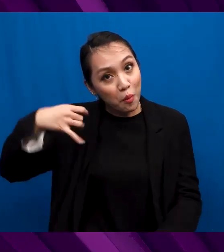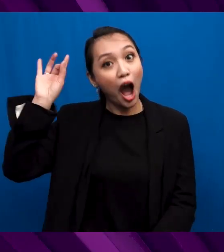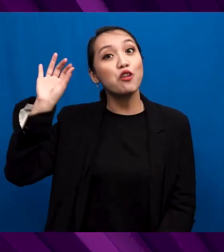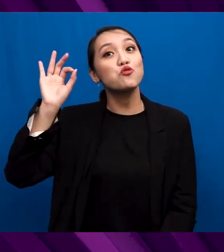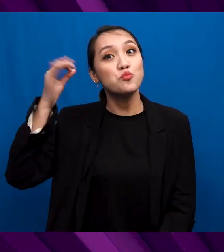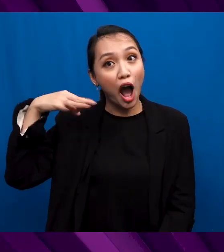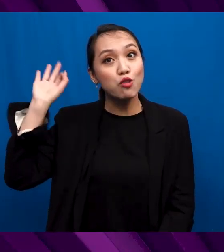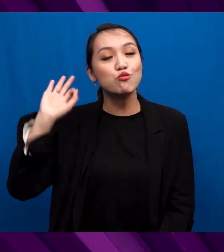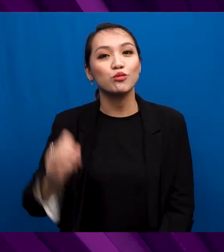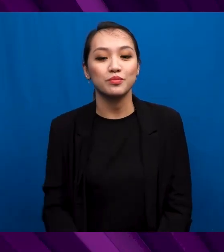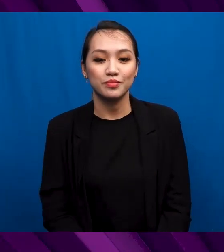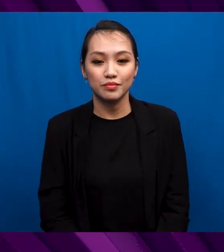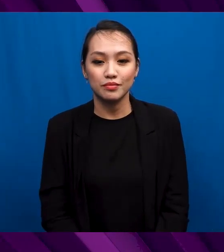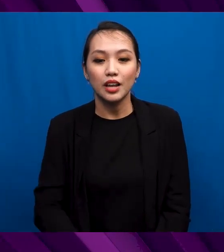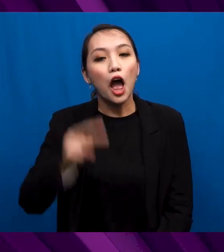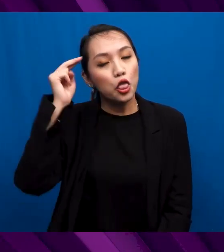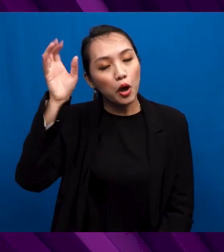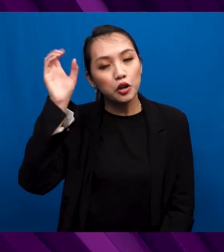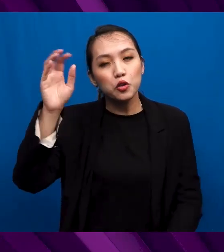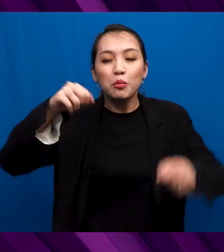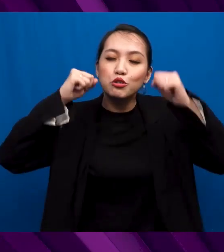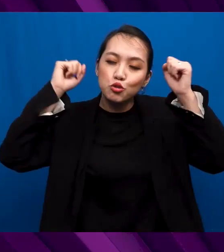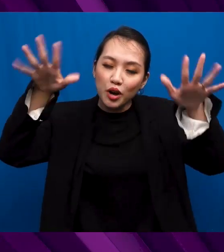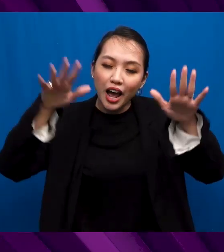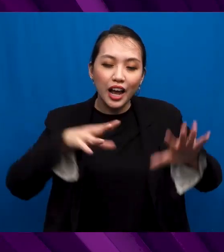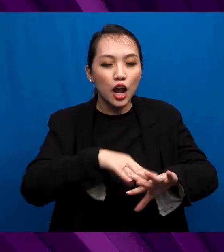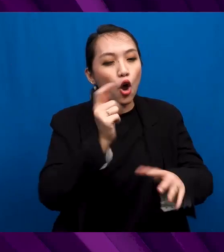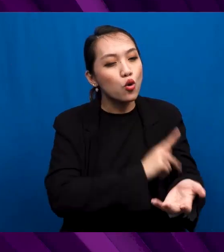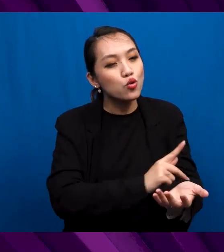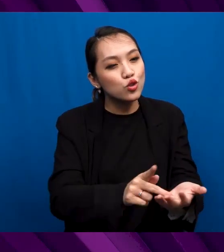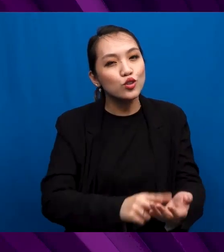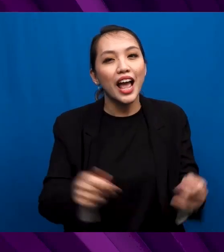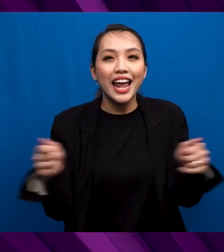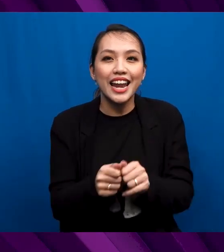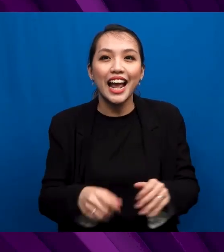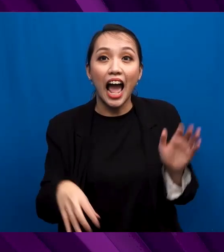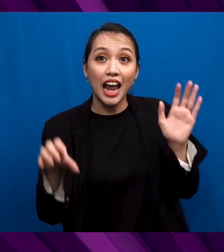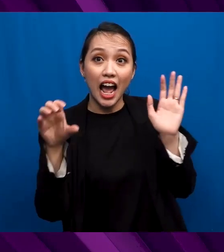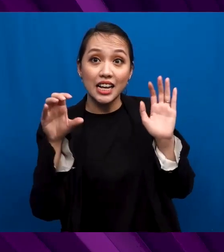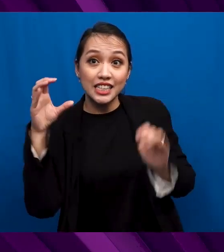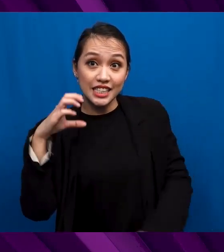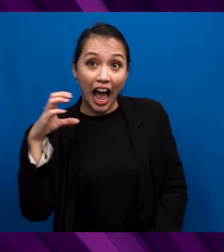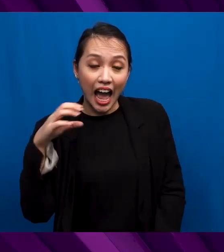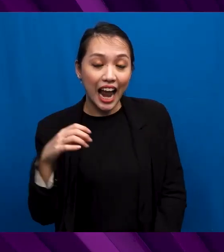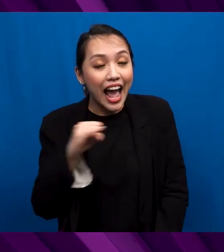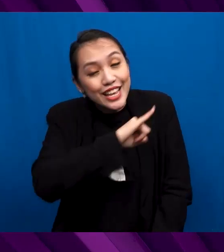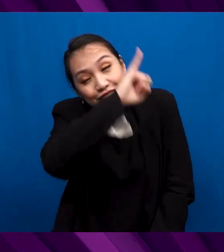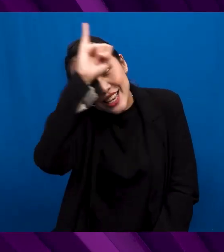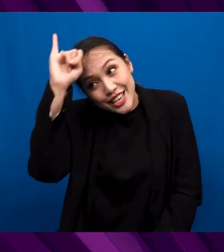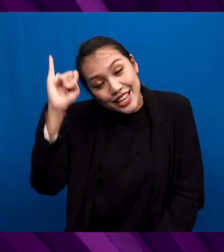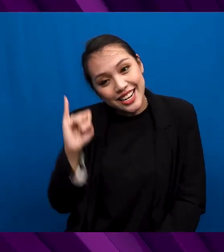itu mencurahkan Roh Kudusnya dengan cara yang indah di negeri kita. Dia memberikan banyak jubah pujian kepada